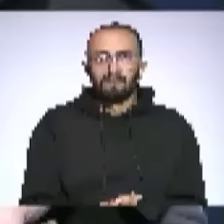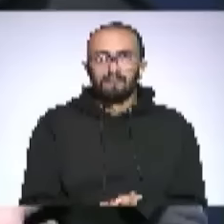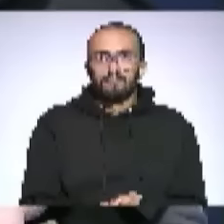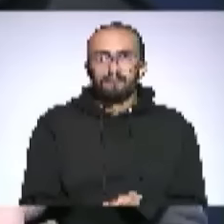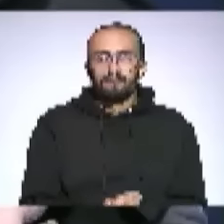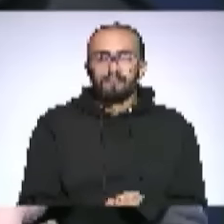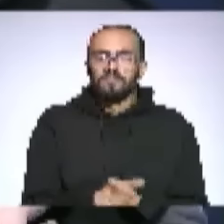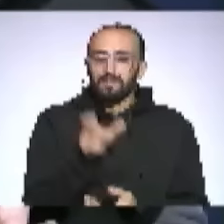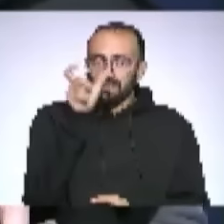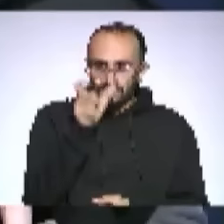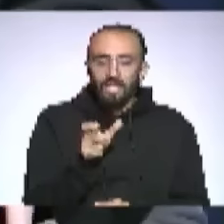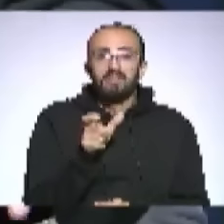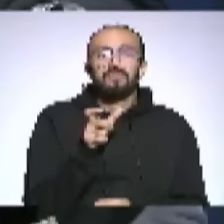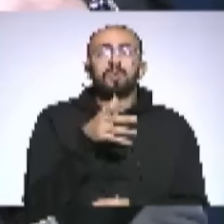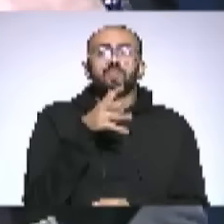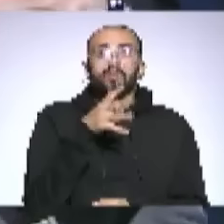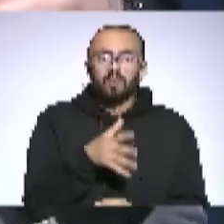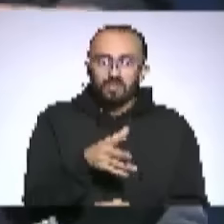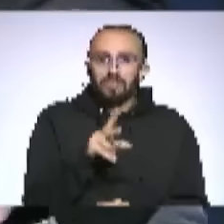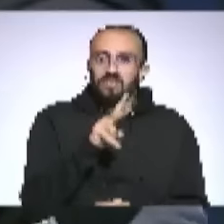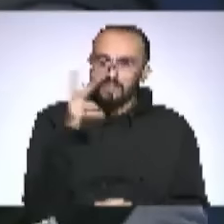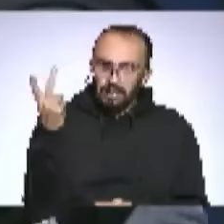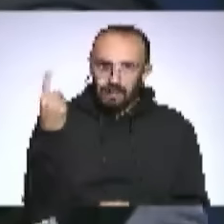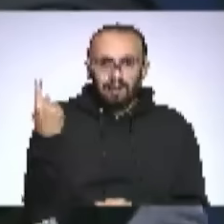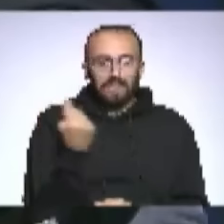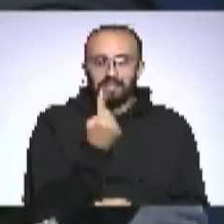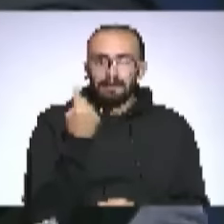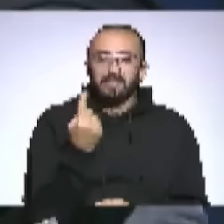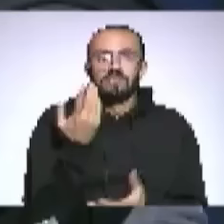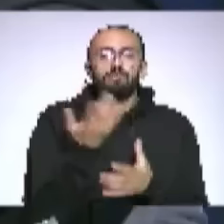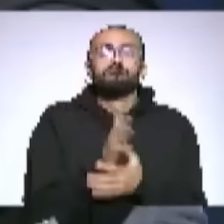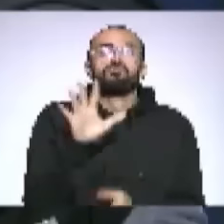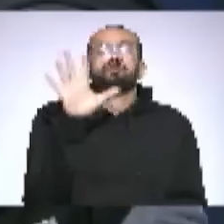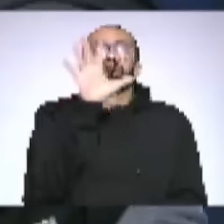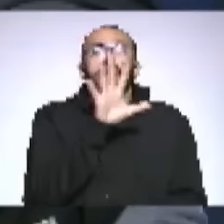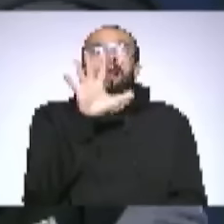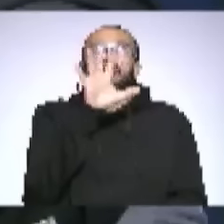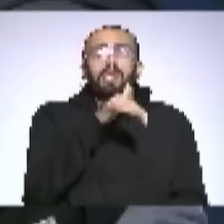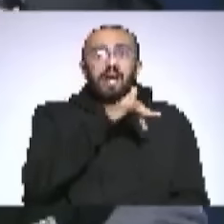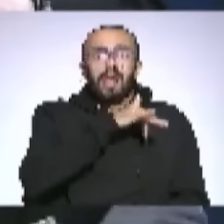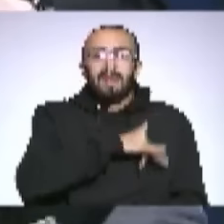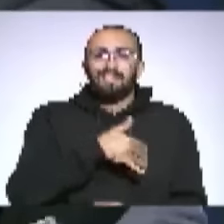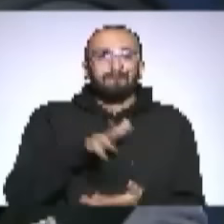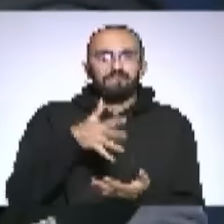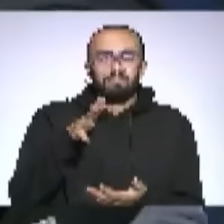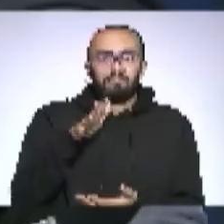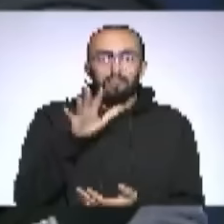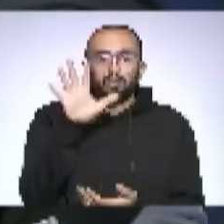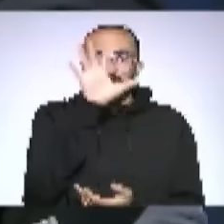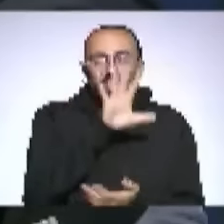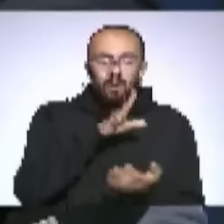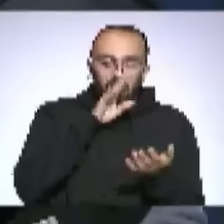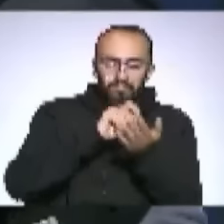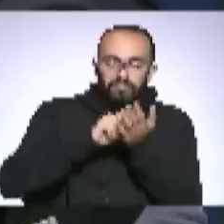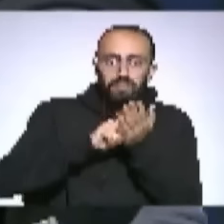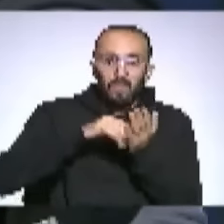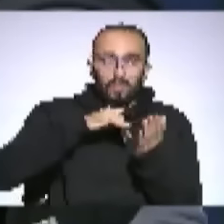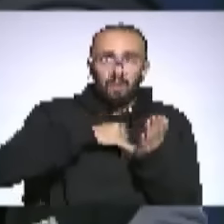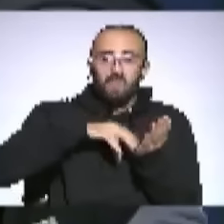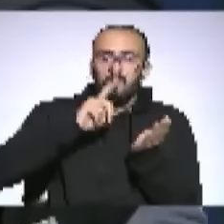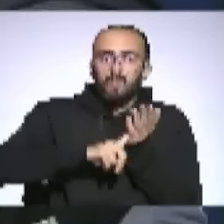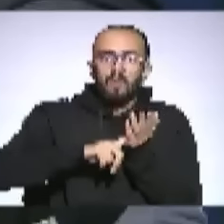طائفه ارثوذكسيه ايضا وده لمجرد تغيير شكلي وليس جوهري تغيير على ورق وليس